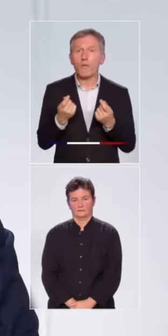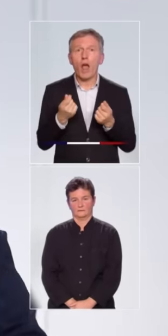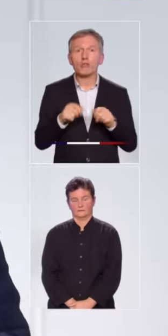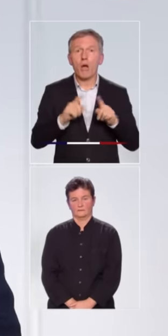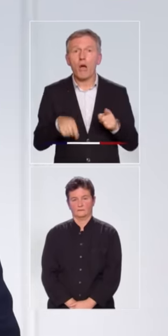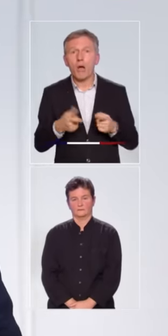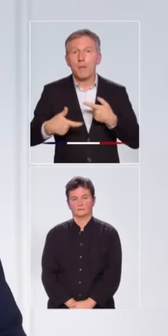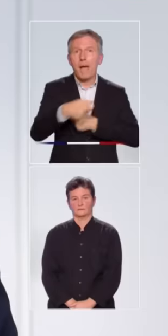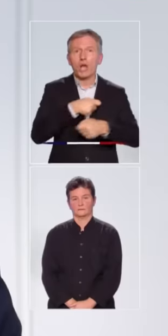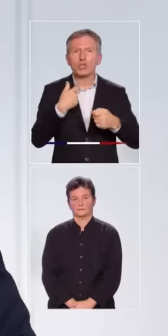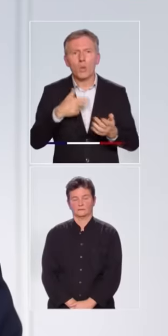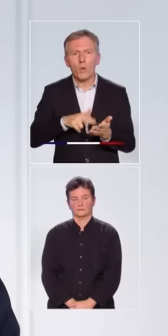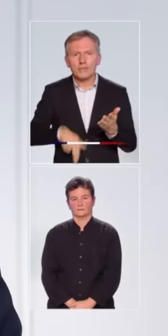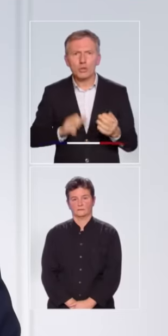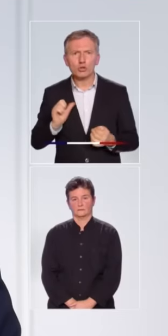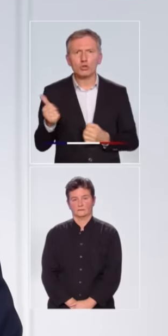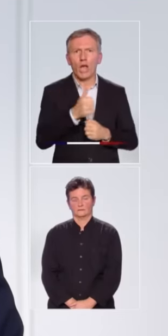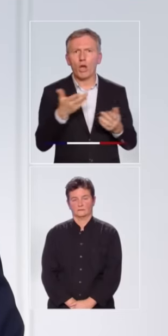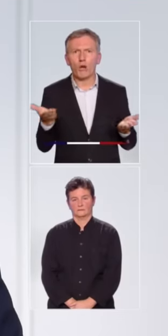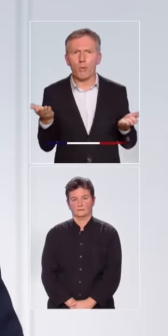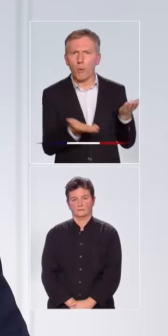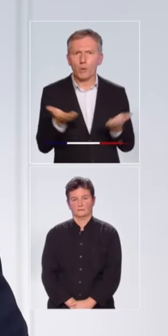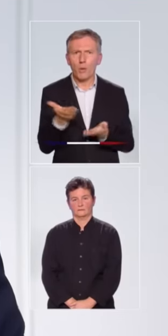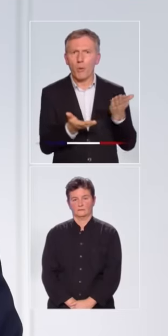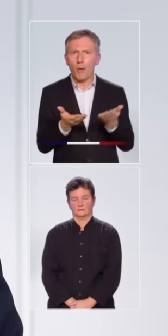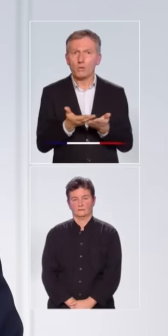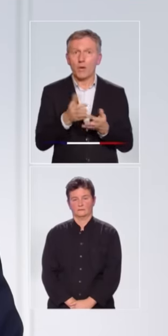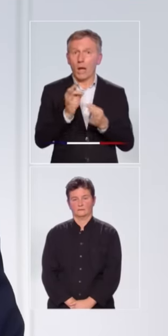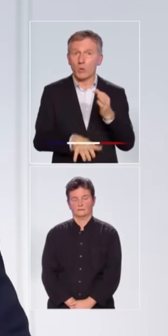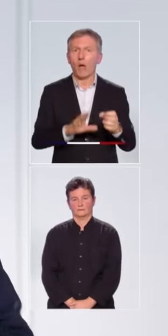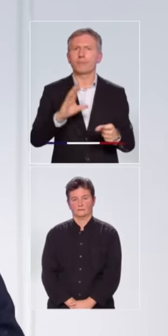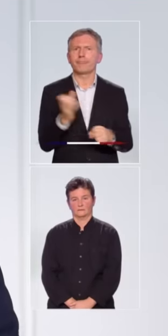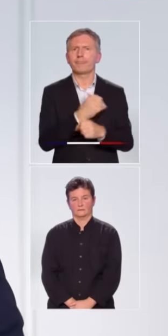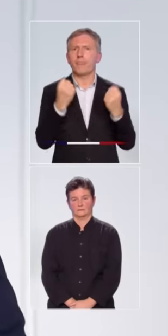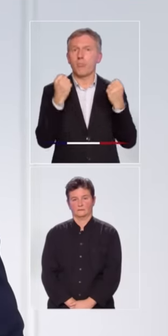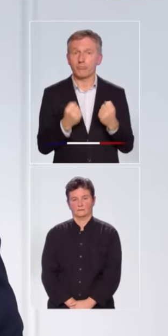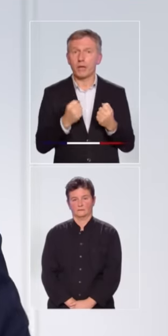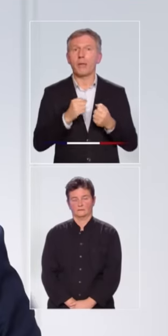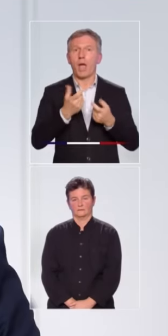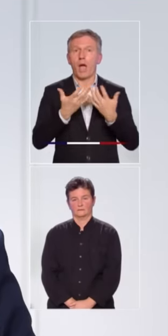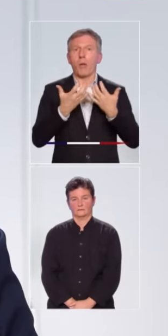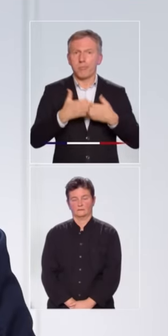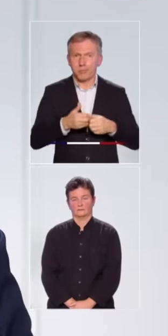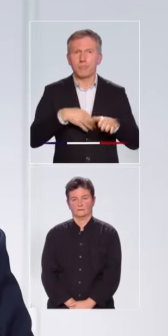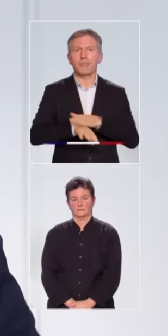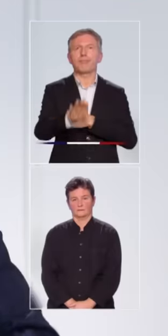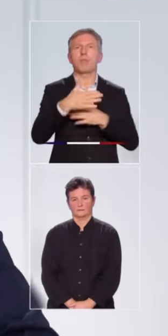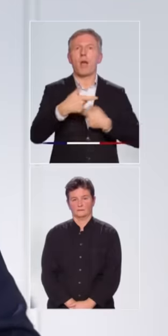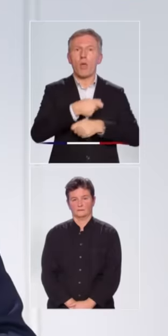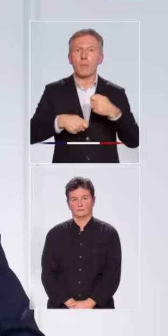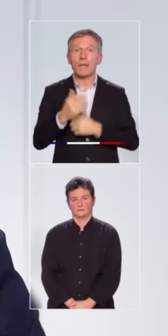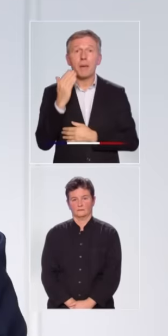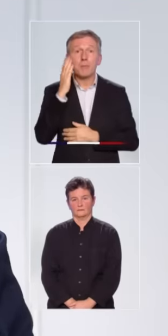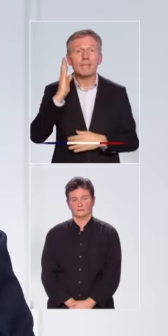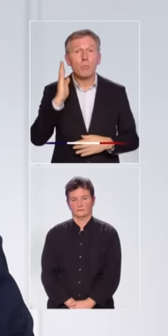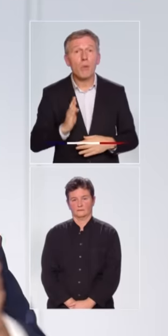sur les marchés en mettant notre signature à chacun sur la table, c'est ce qui nous a permis de tenir. Et c'est ce qui nous a permis de relancer. Moi, je pense que si les